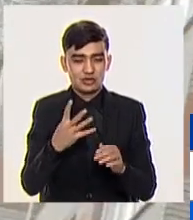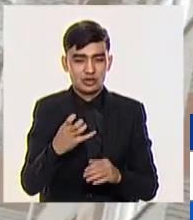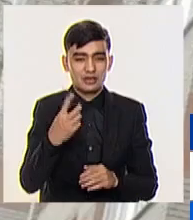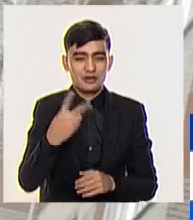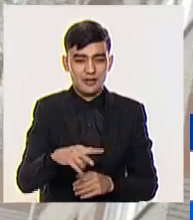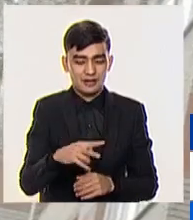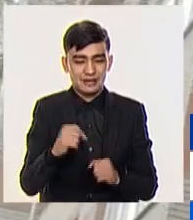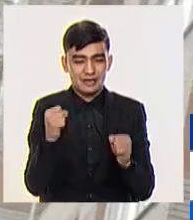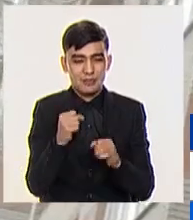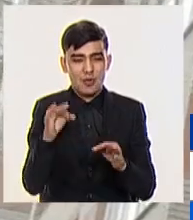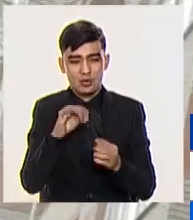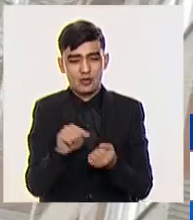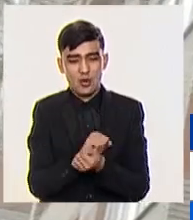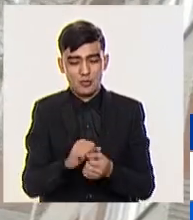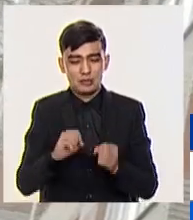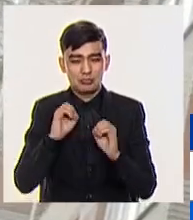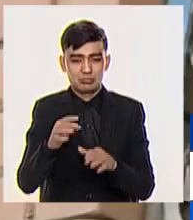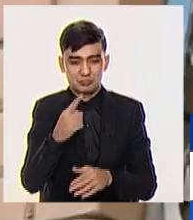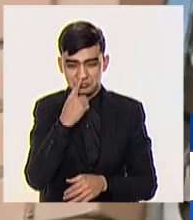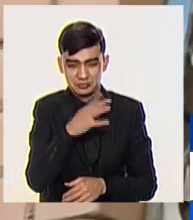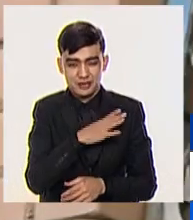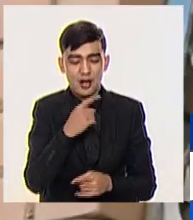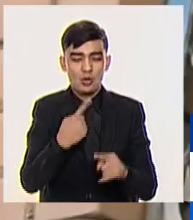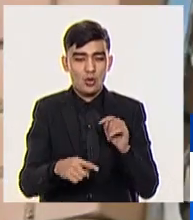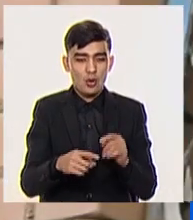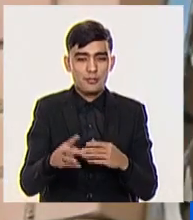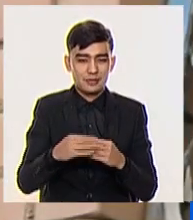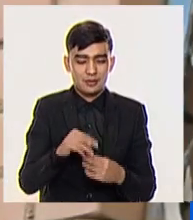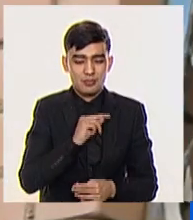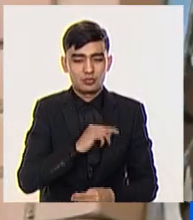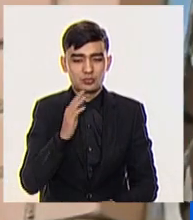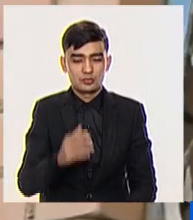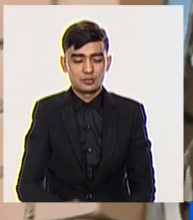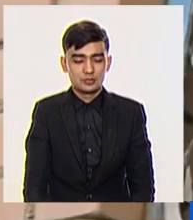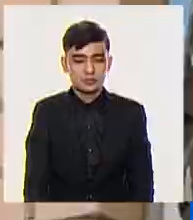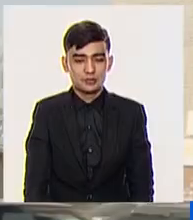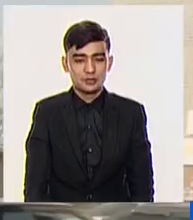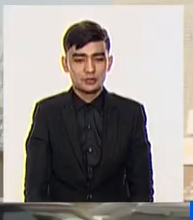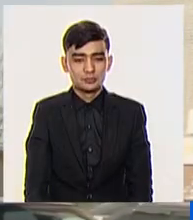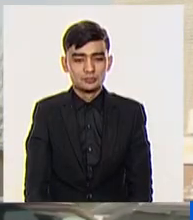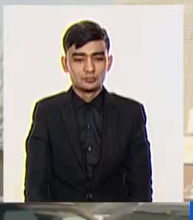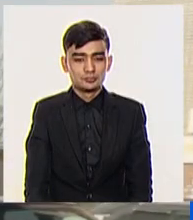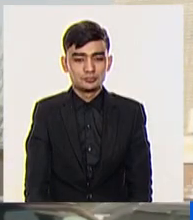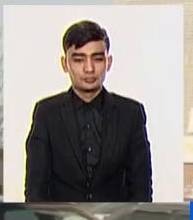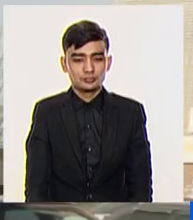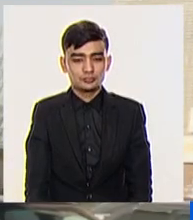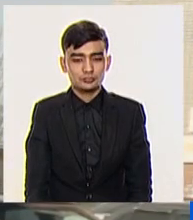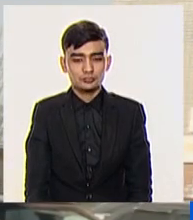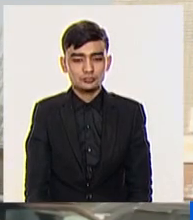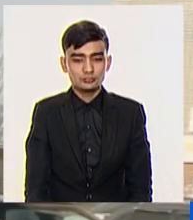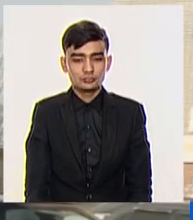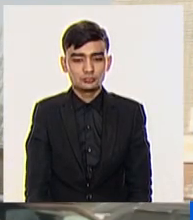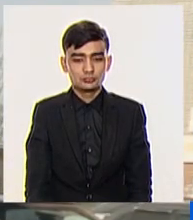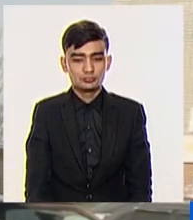ғана қысқа дайындық құжатын тапсырыпты. Қалғандармен жұмыс істейміз дейді. Ерзат Жанатұлы, Санат Иманғали,